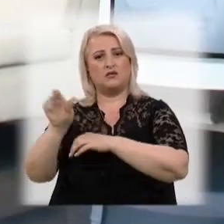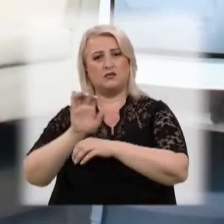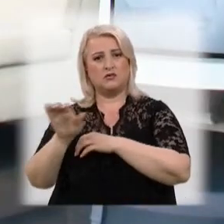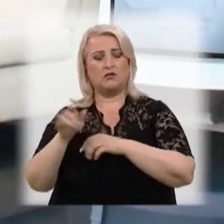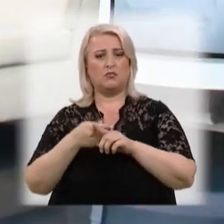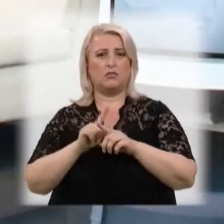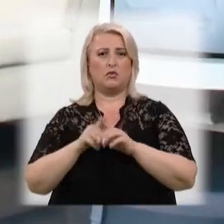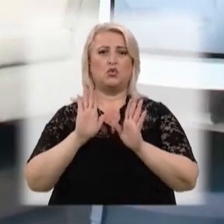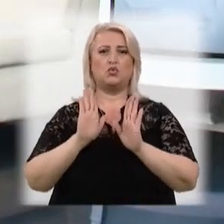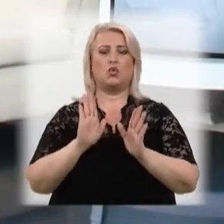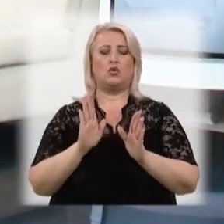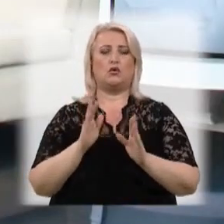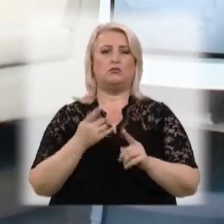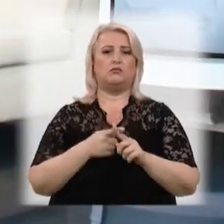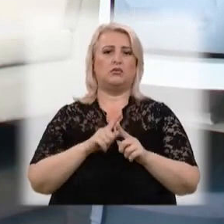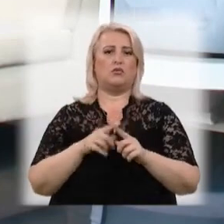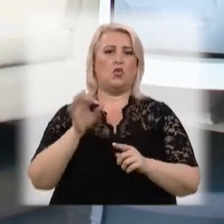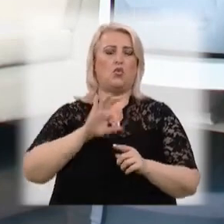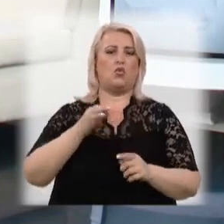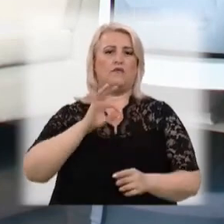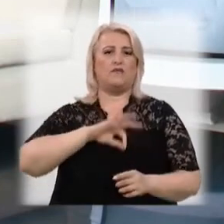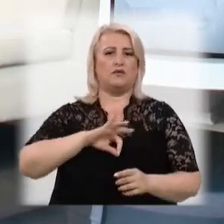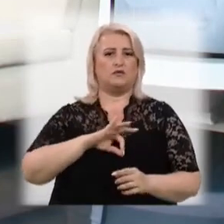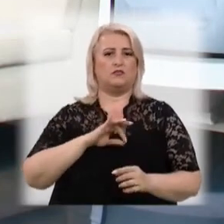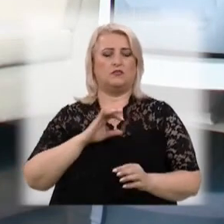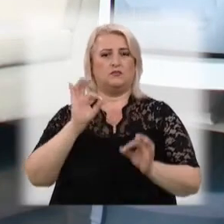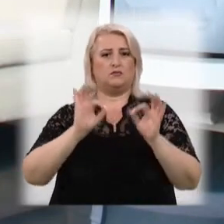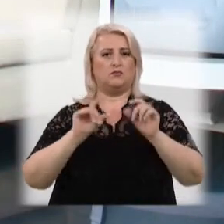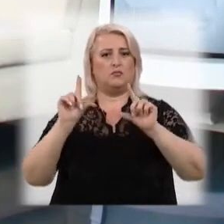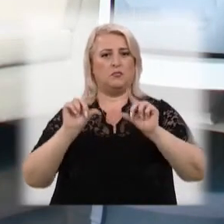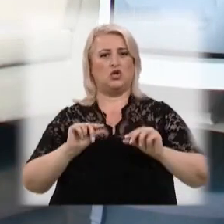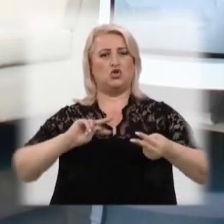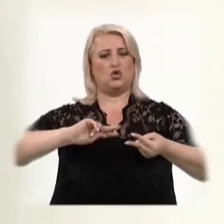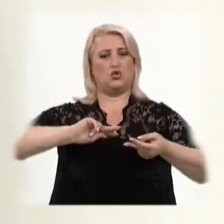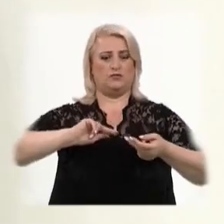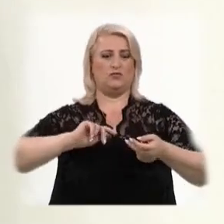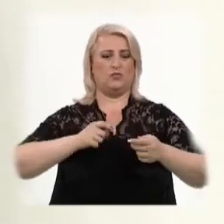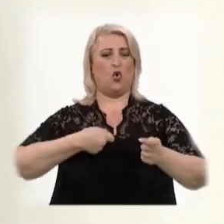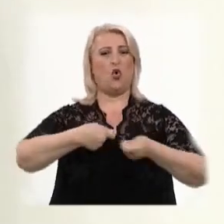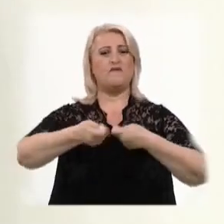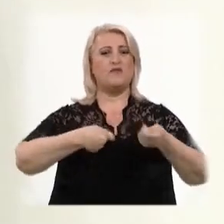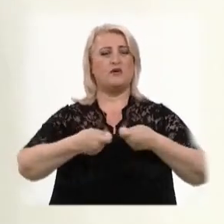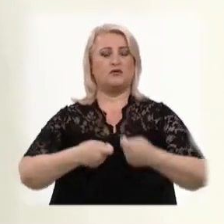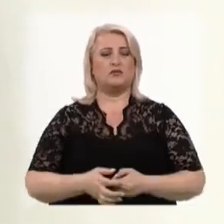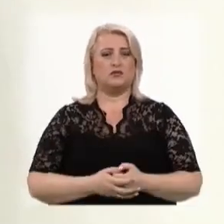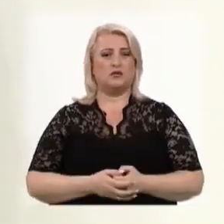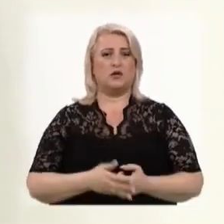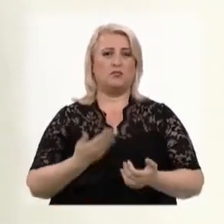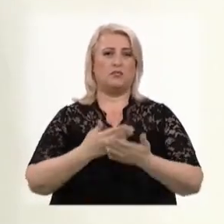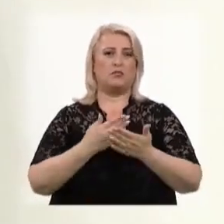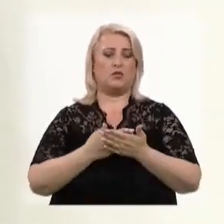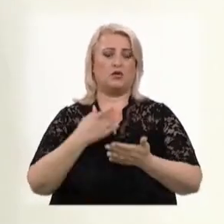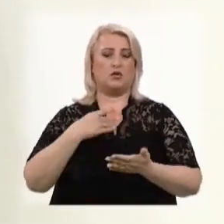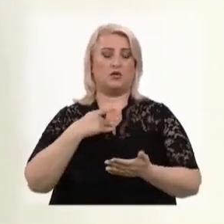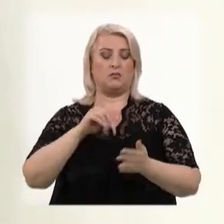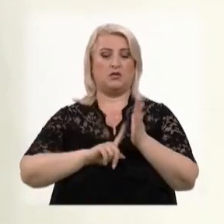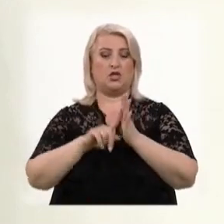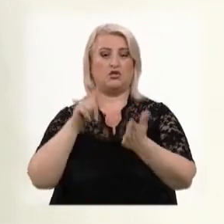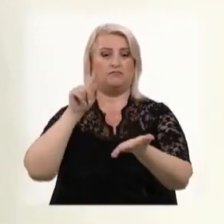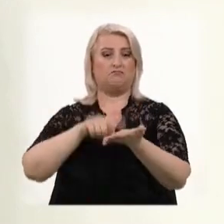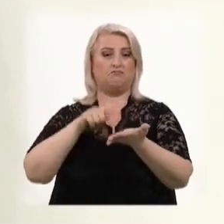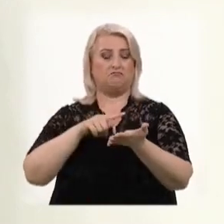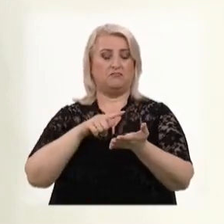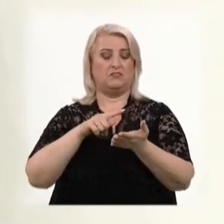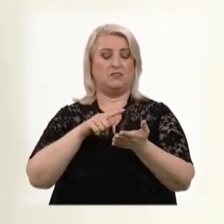recognoscibil itate și locuim grad mai mic de conversia Spre exemplu de când să promovat butonul mesaj Da